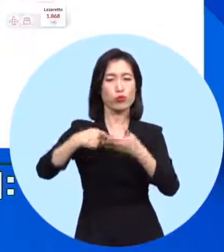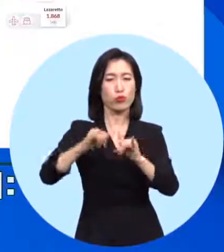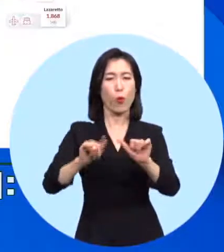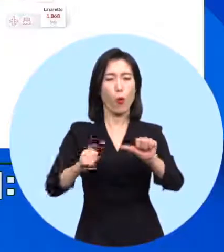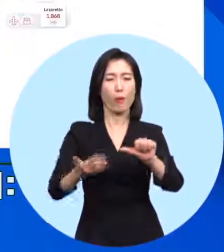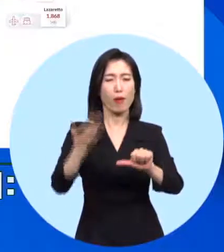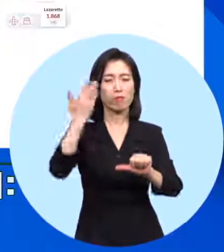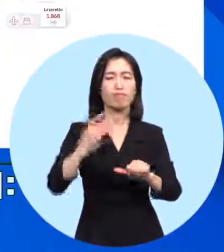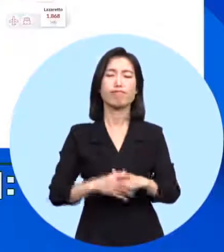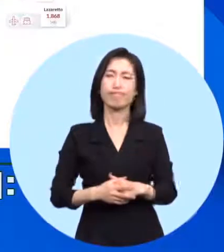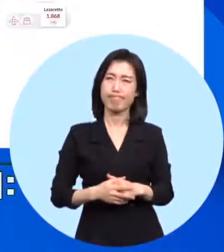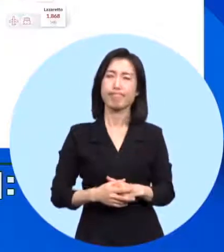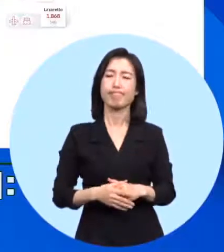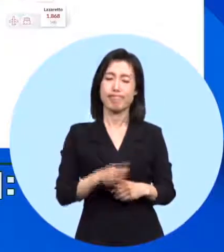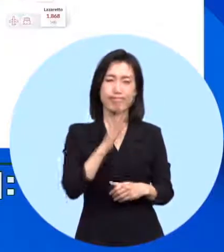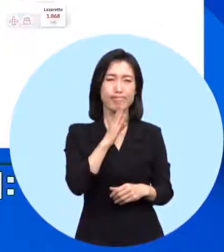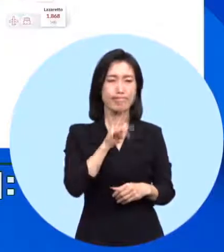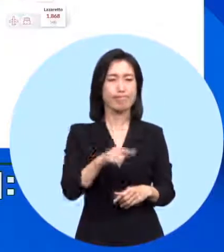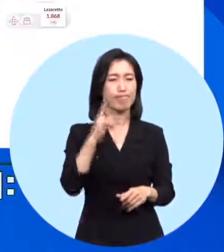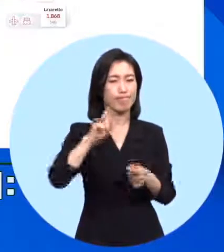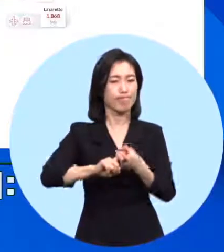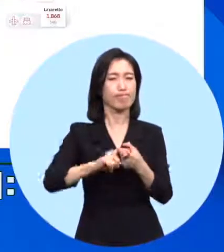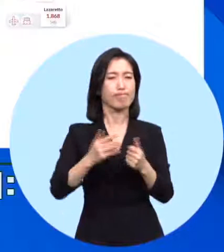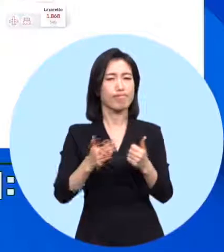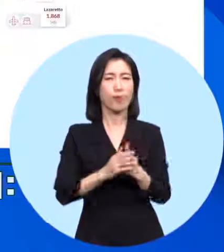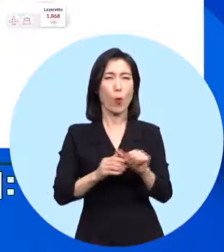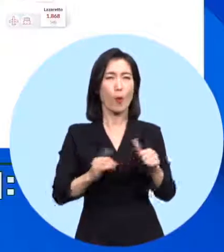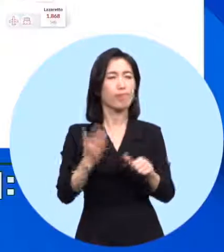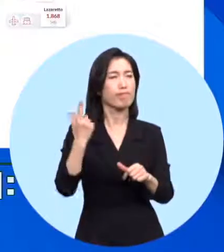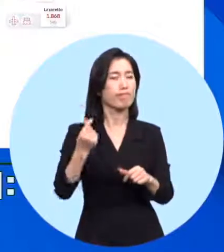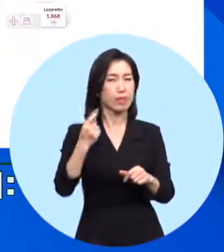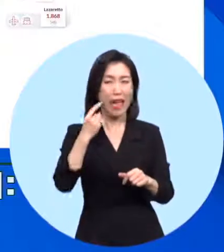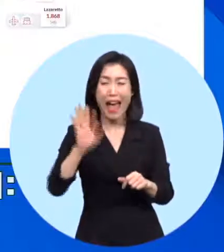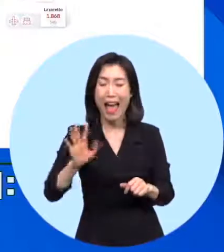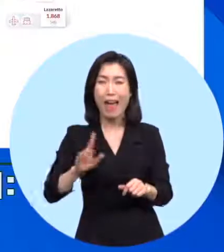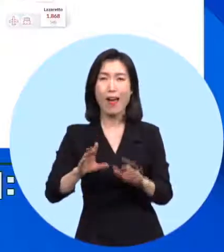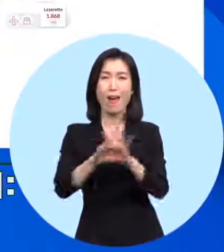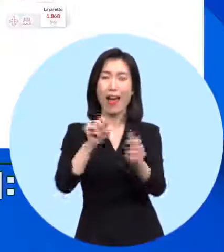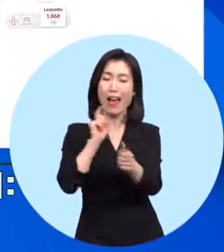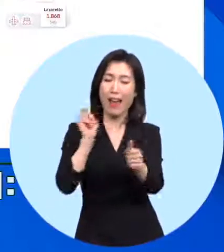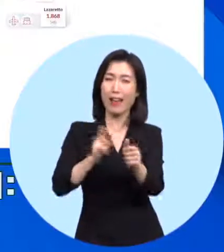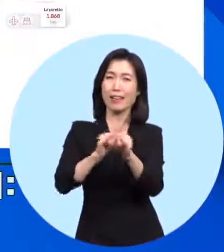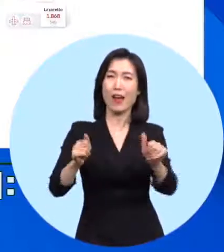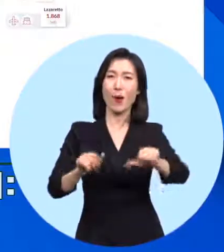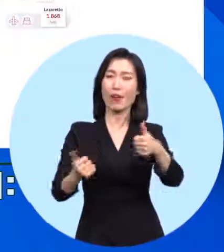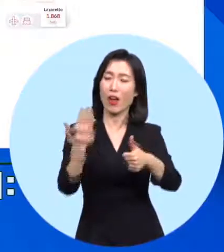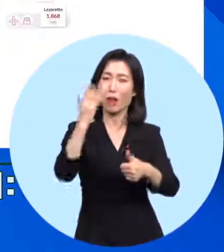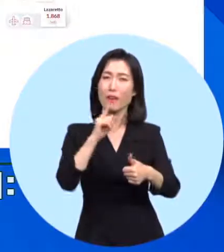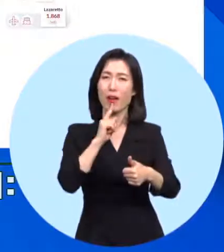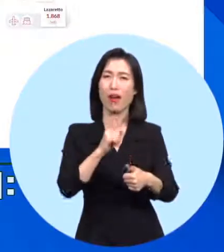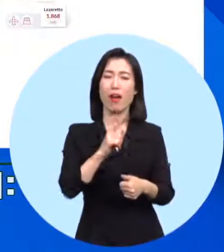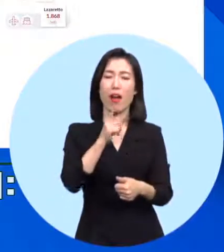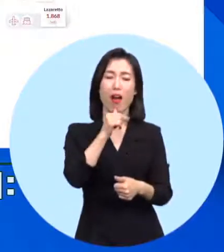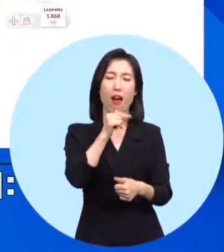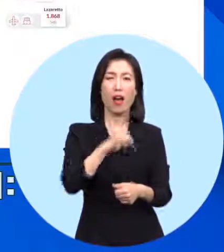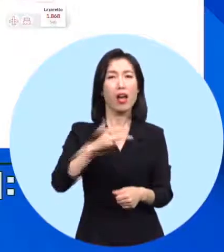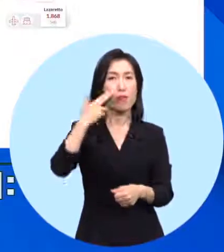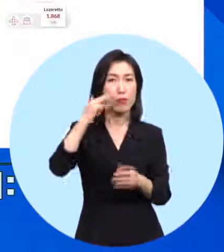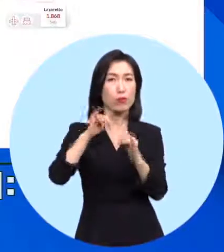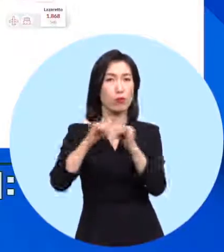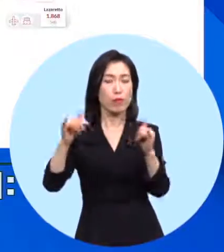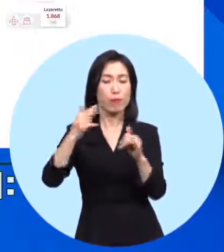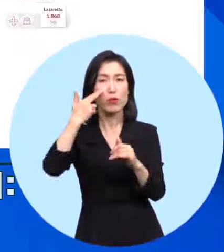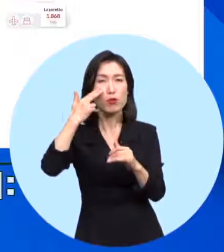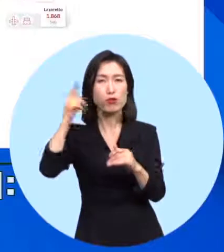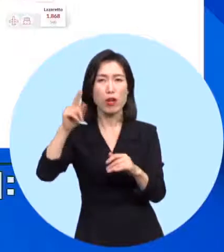알고 그 정도는 돼야지 했더니 확진자가 500명이다. 미국은 사망자와 확진자